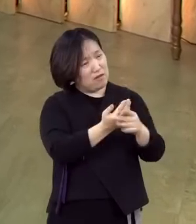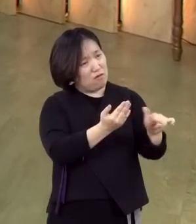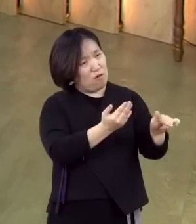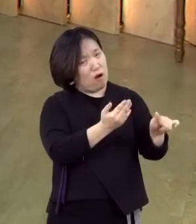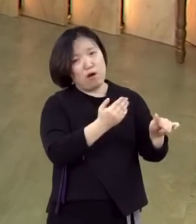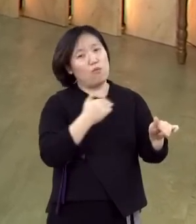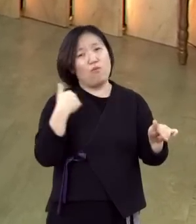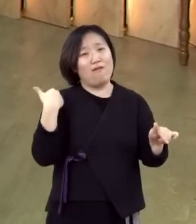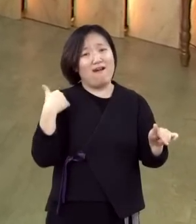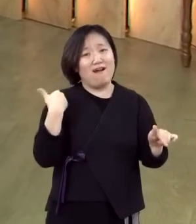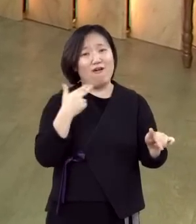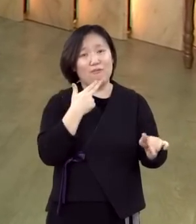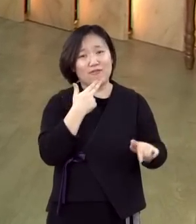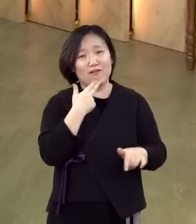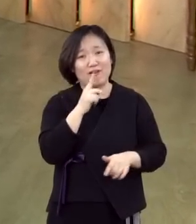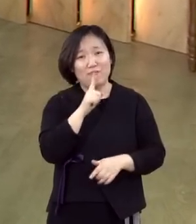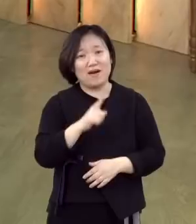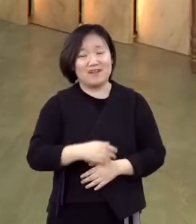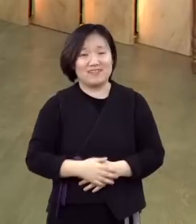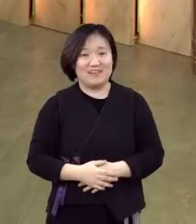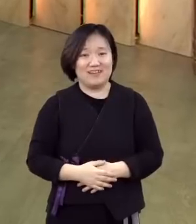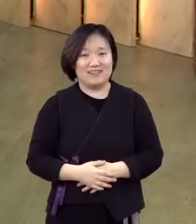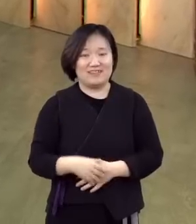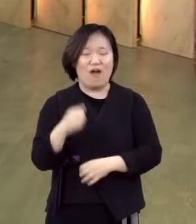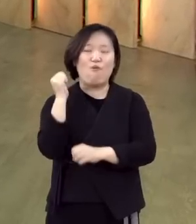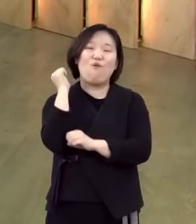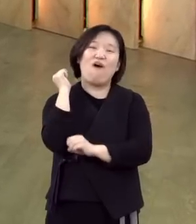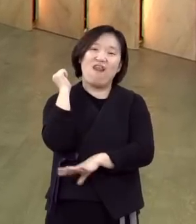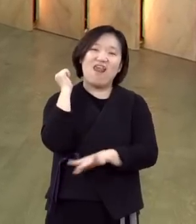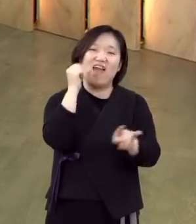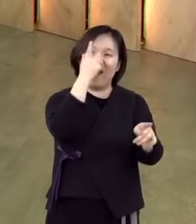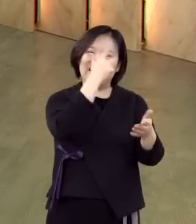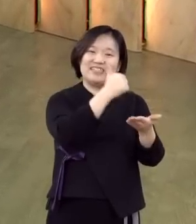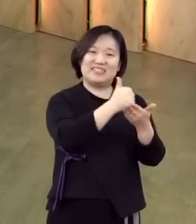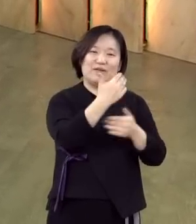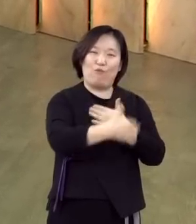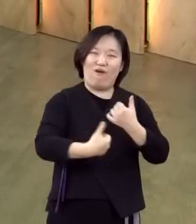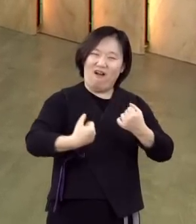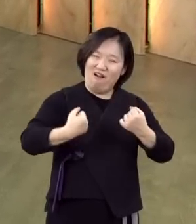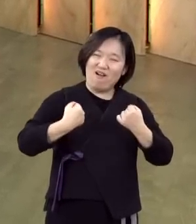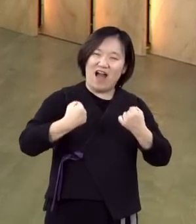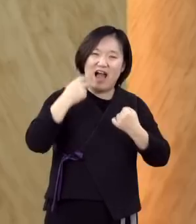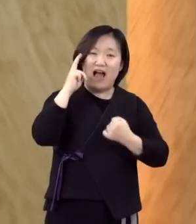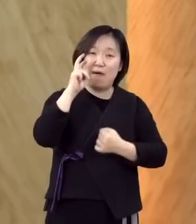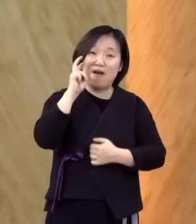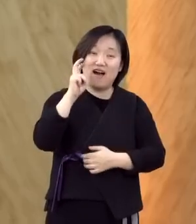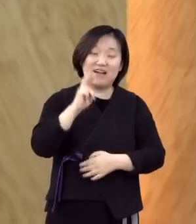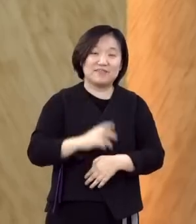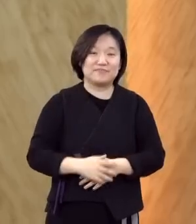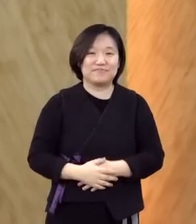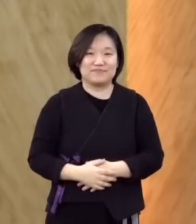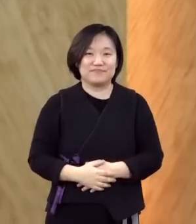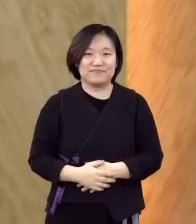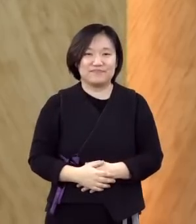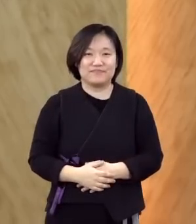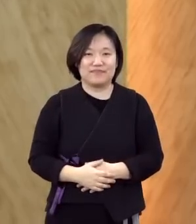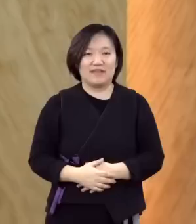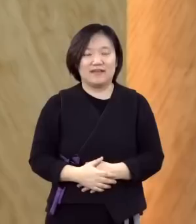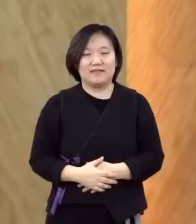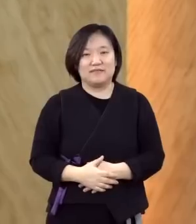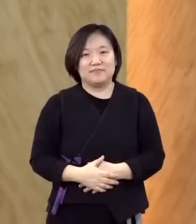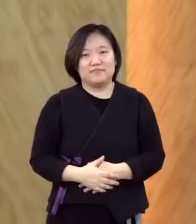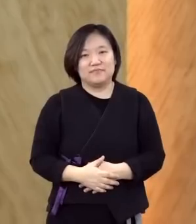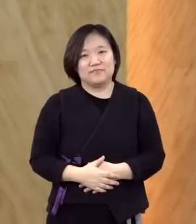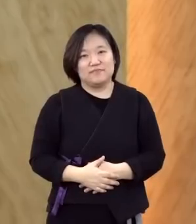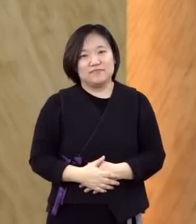이그렇게말했잖아요.당신은원래 체격이좋은분이셨지만,중환자